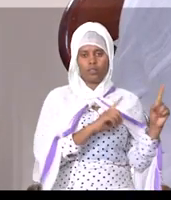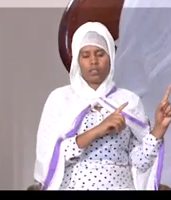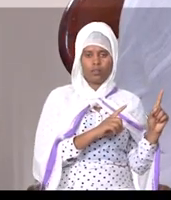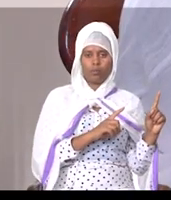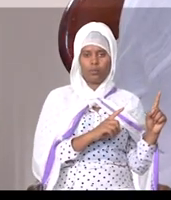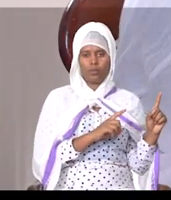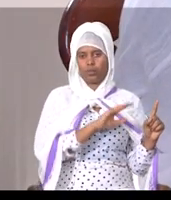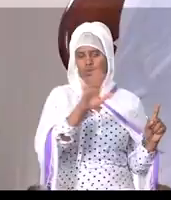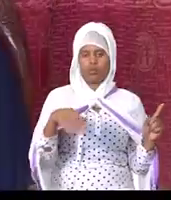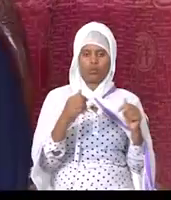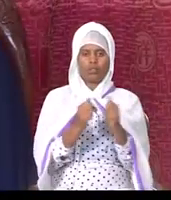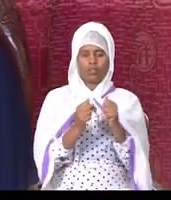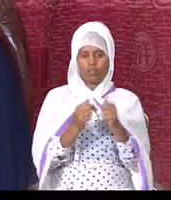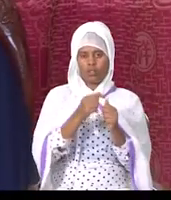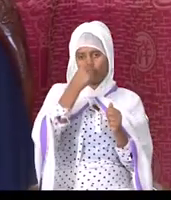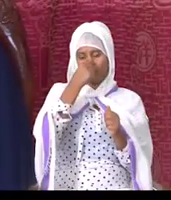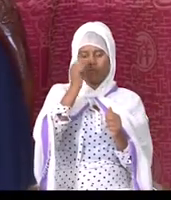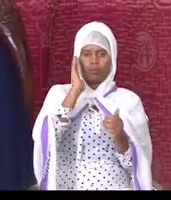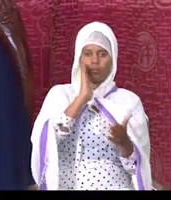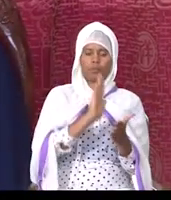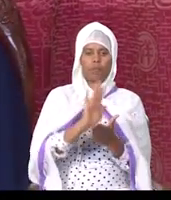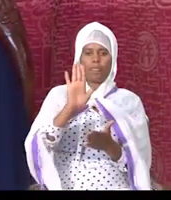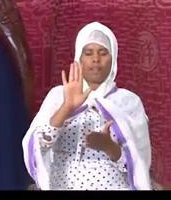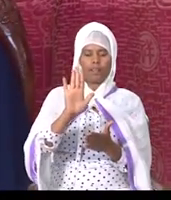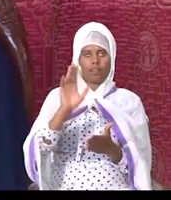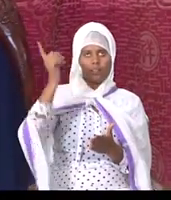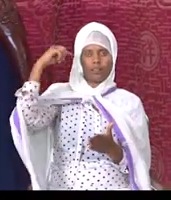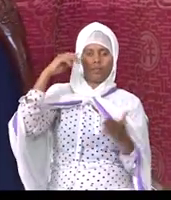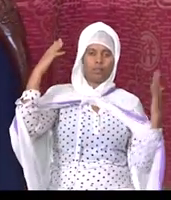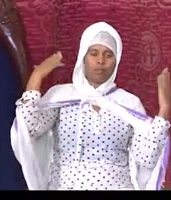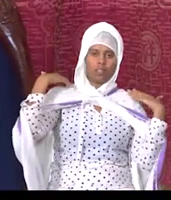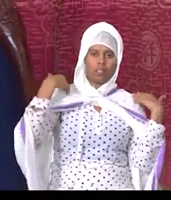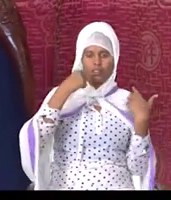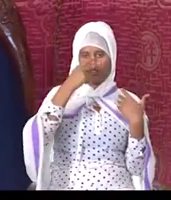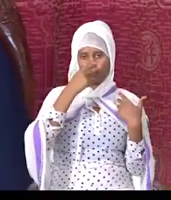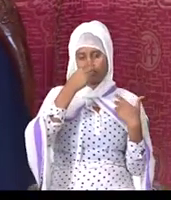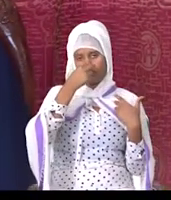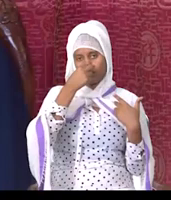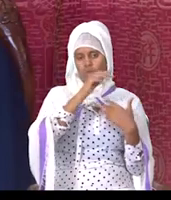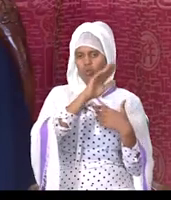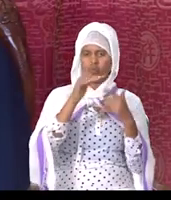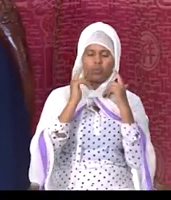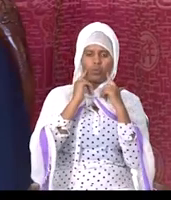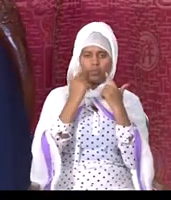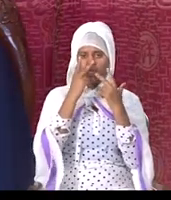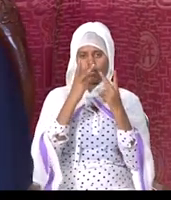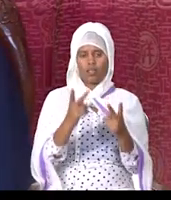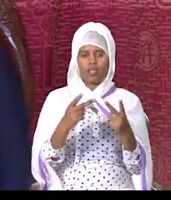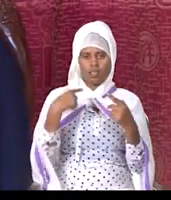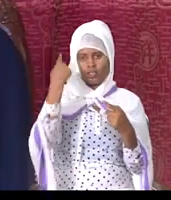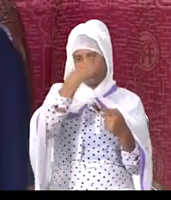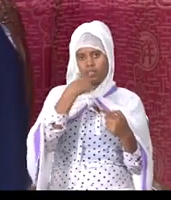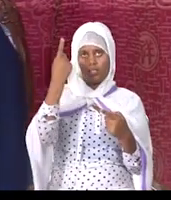ሰብ ማእዛ ገነት እናሸተተ መልክዕ ክርስቶስ መልክዕ ምስጋና መላእክት እናሰምዐ ሽታ ገነት ማእዛ ገነት